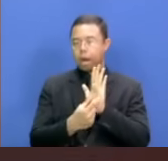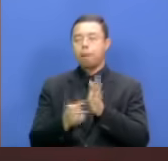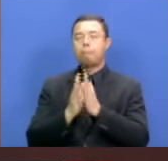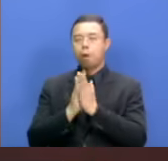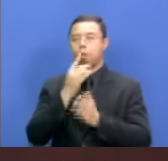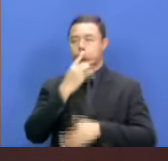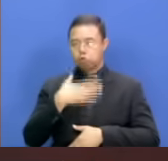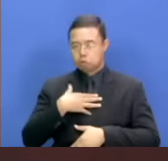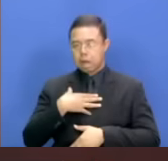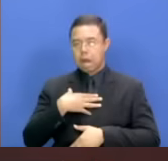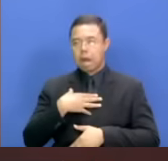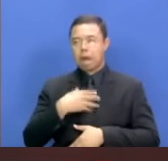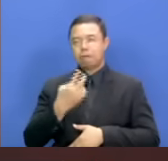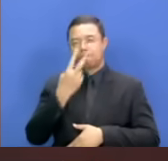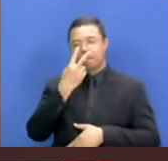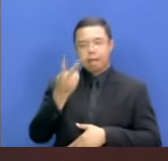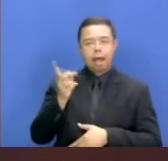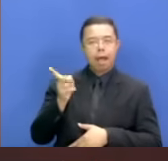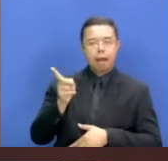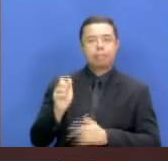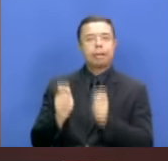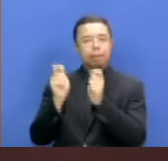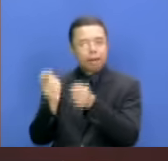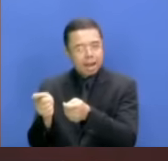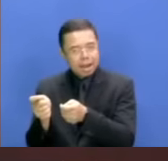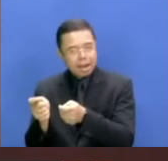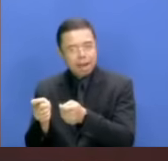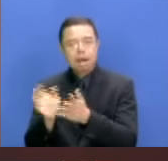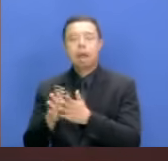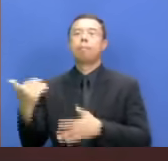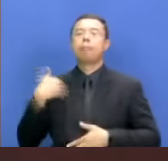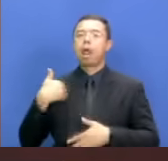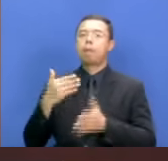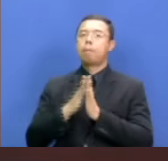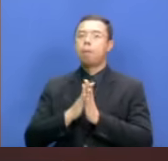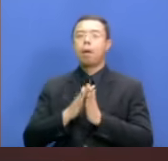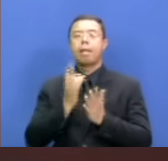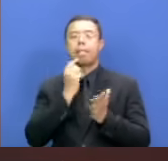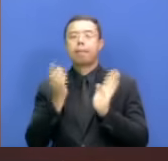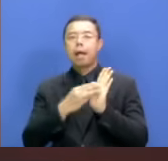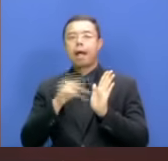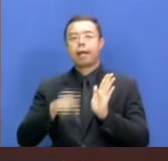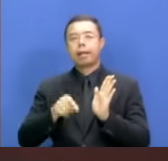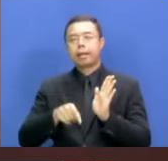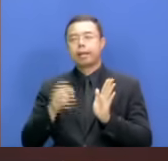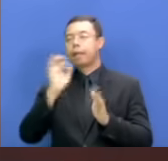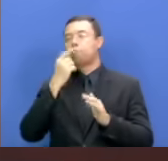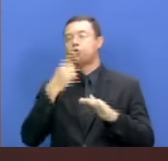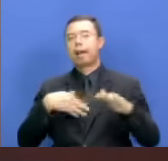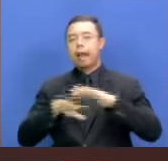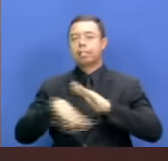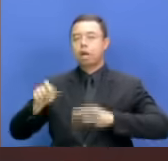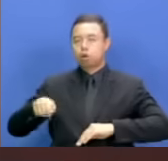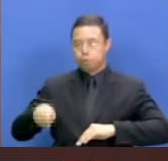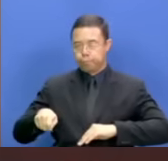memiliki Duan hukum untuk mengajukan permohonan ako SMI termohon berkenaan dengan pokok permohonan adalah tidak beralasan menurut